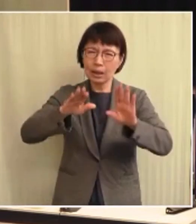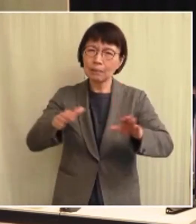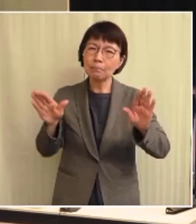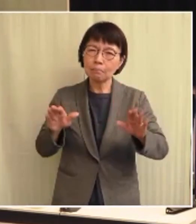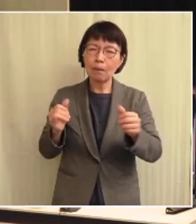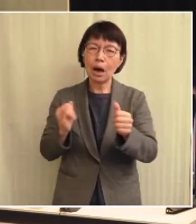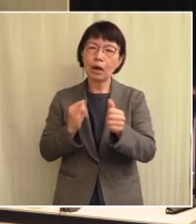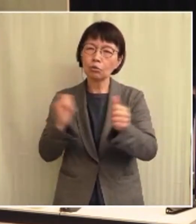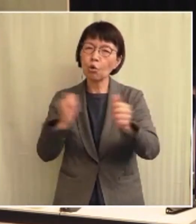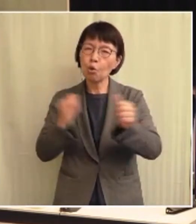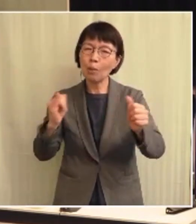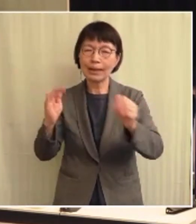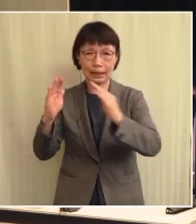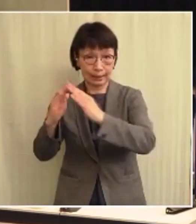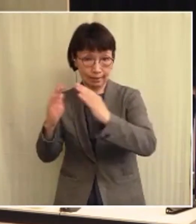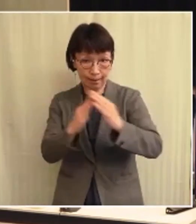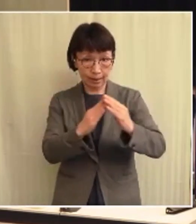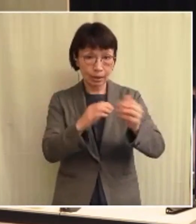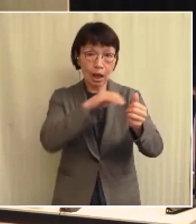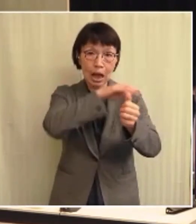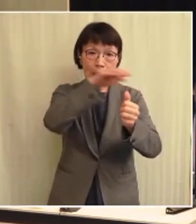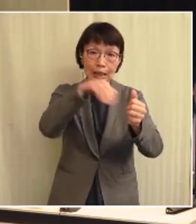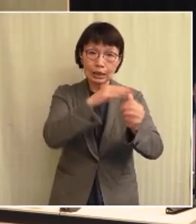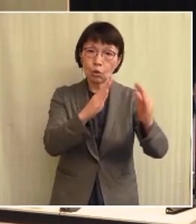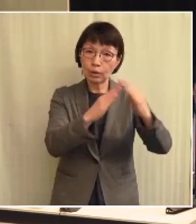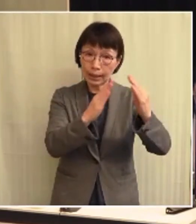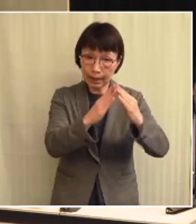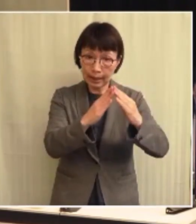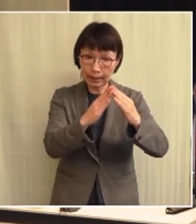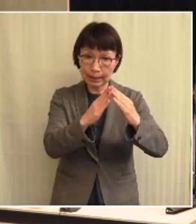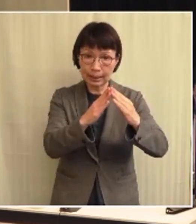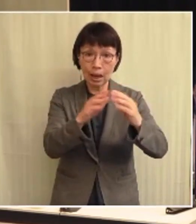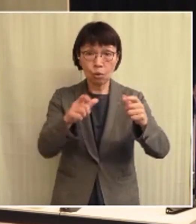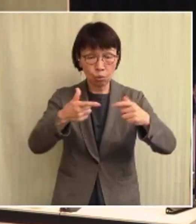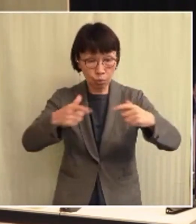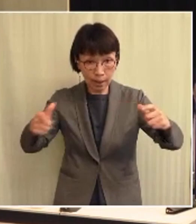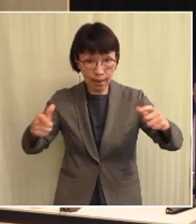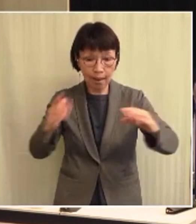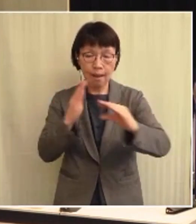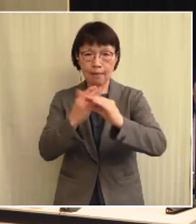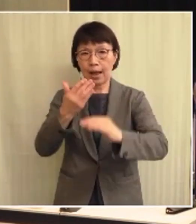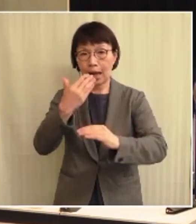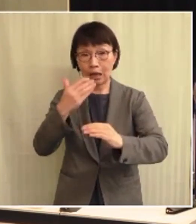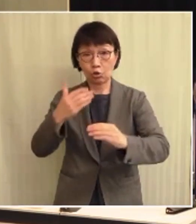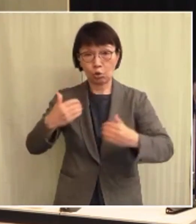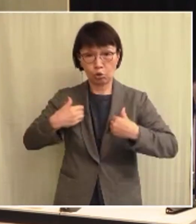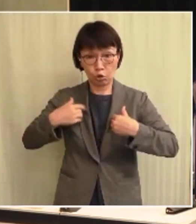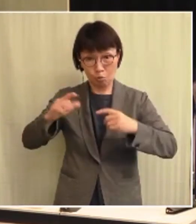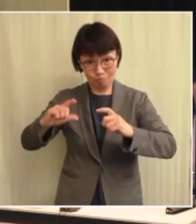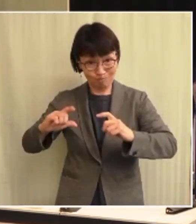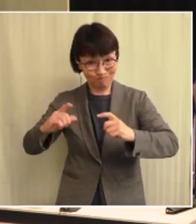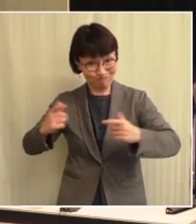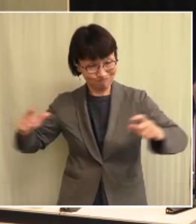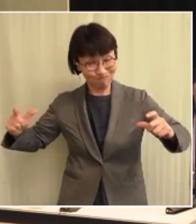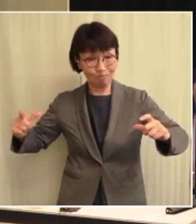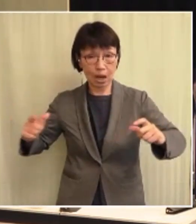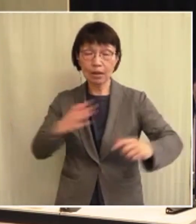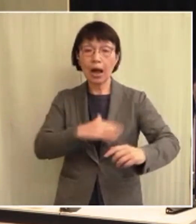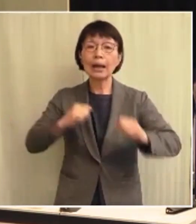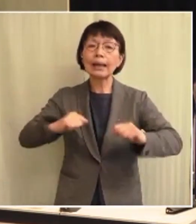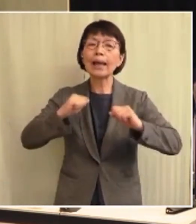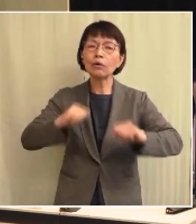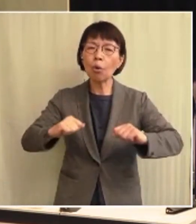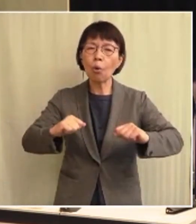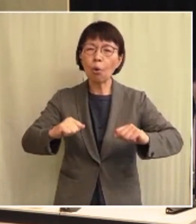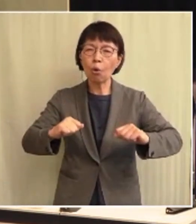働き、あるいは一人世帯の増加等を背景にして、中食需要が非常に高まってございます。あるいは健康志向というものも、お客様